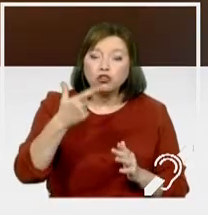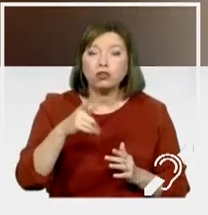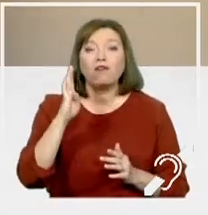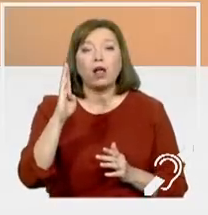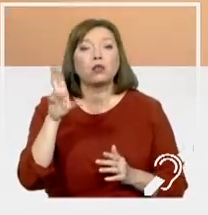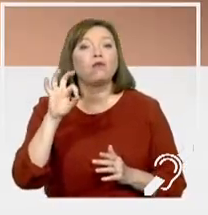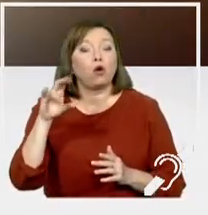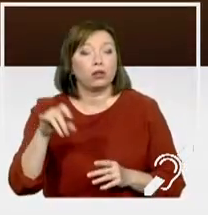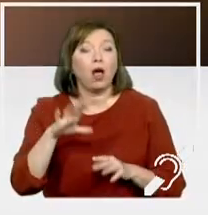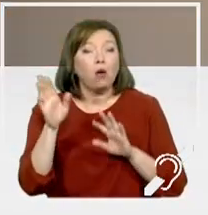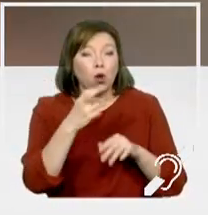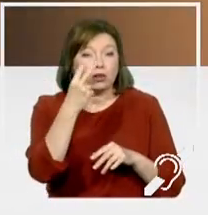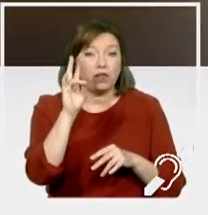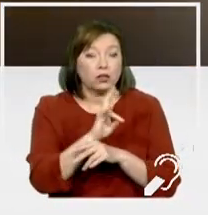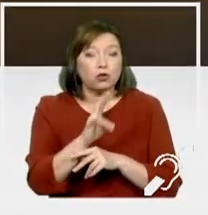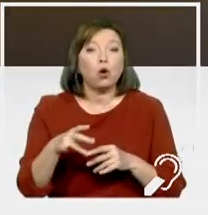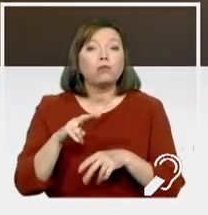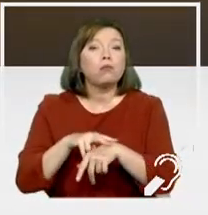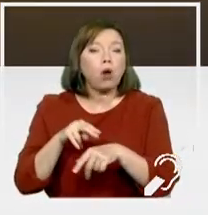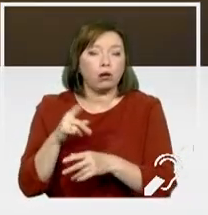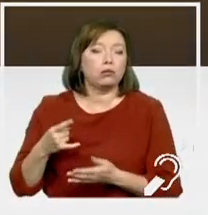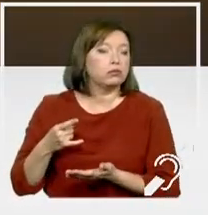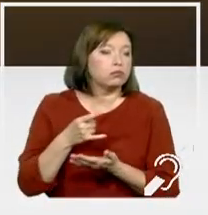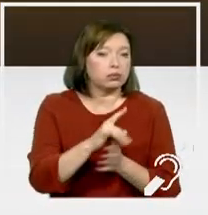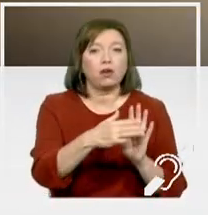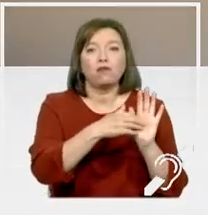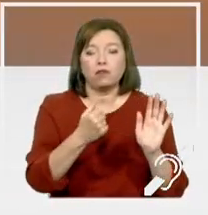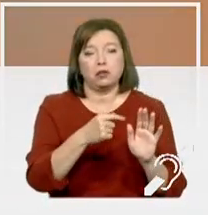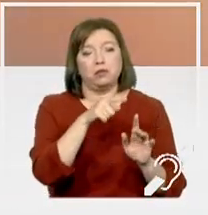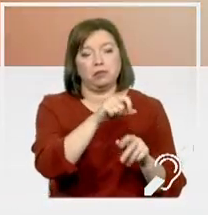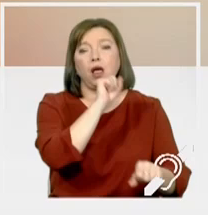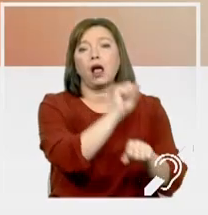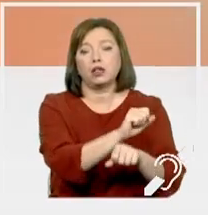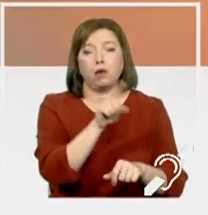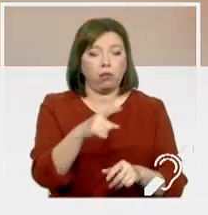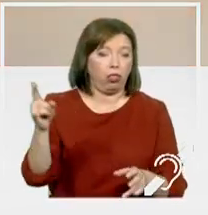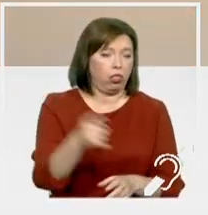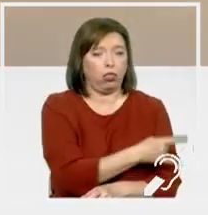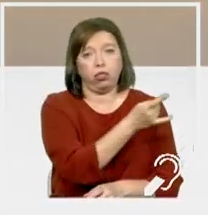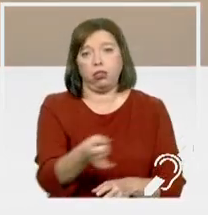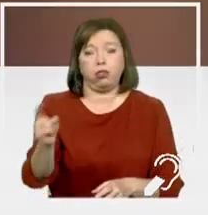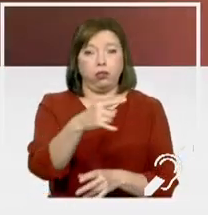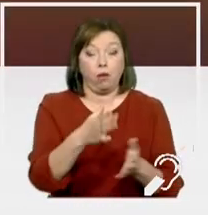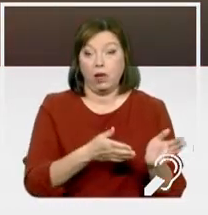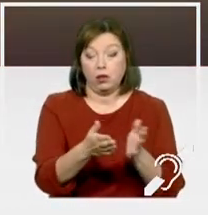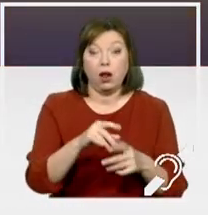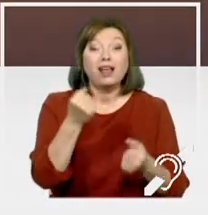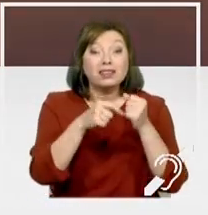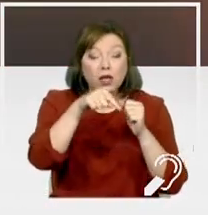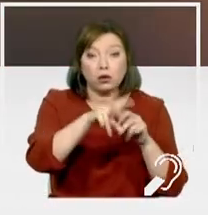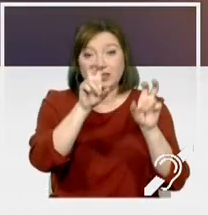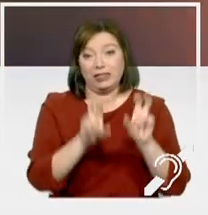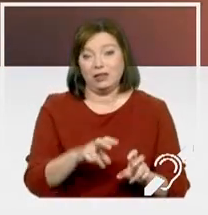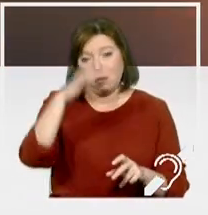Vodă după miezul nopții un echipaj de patrulare a fost chemat să oprească Un automobil care se deplasa haotic pe șosea la volanul